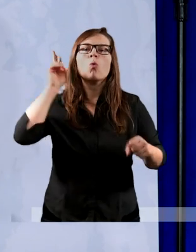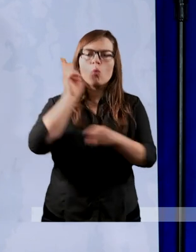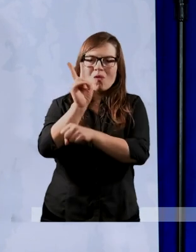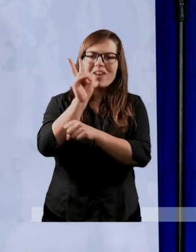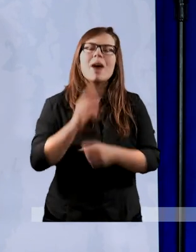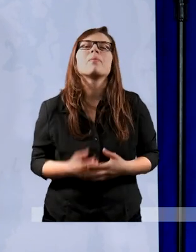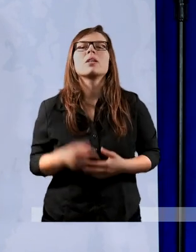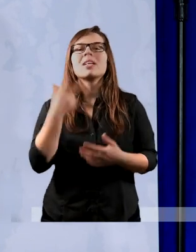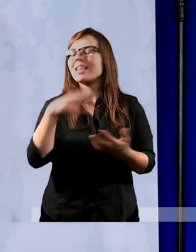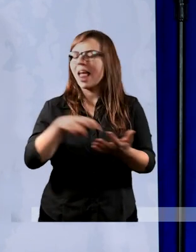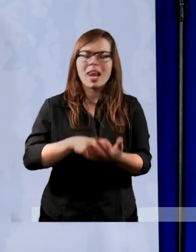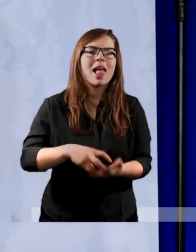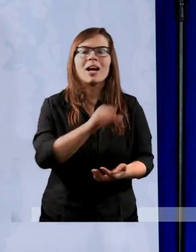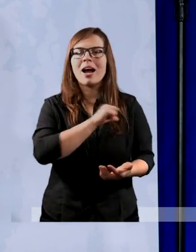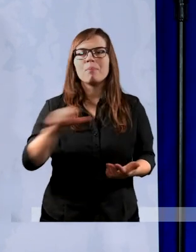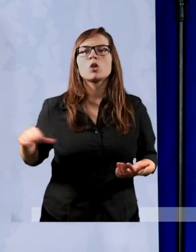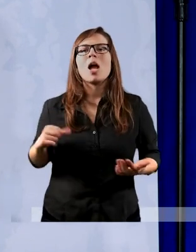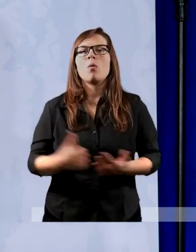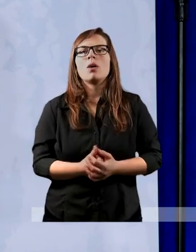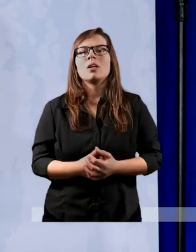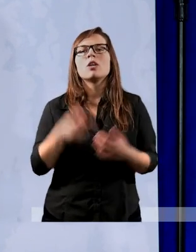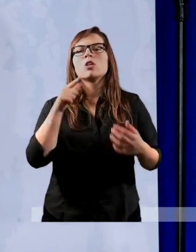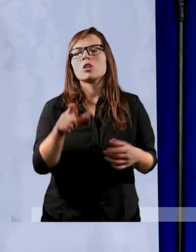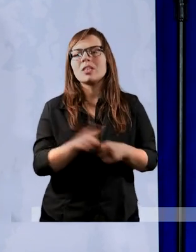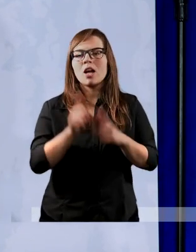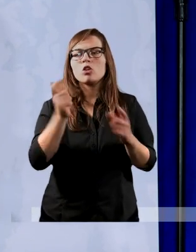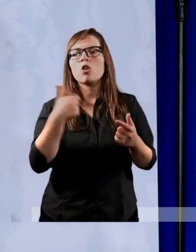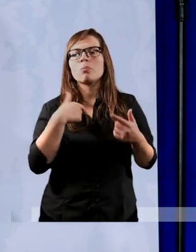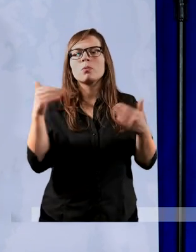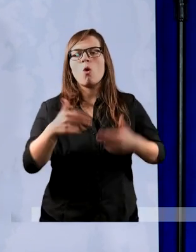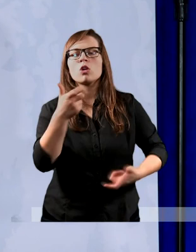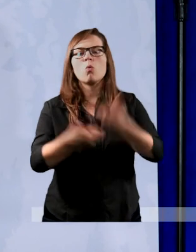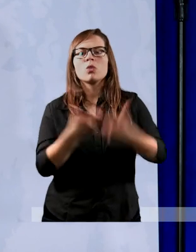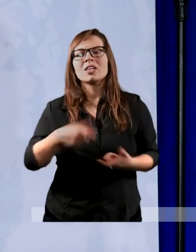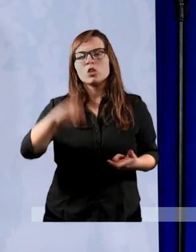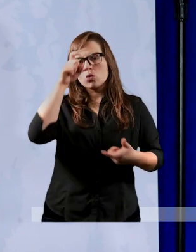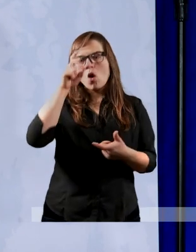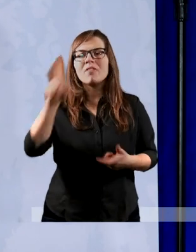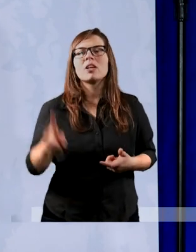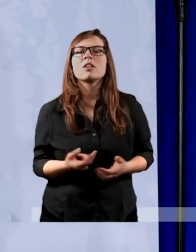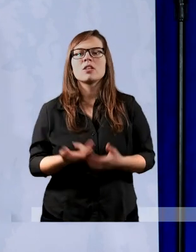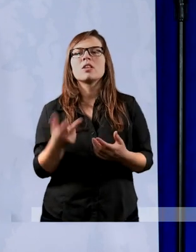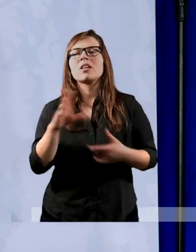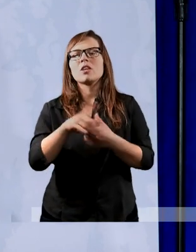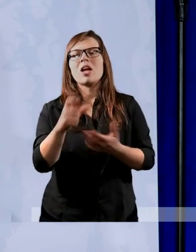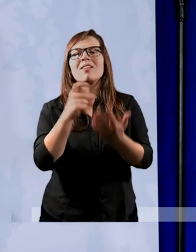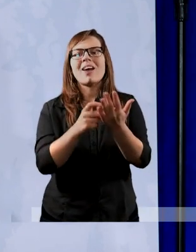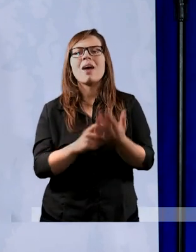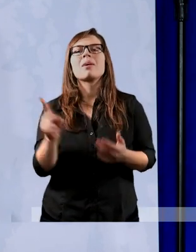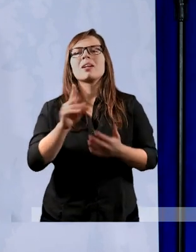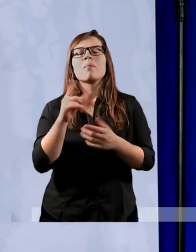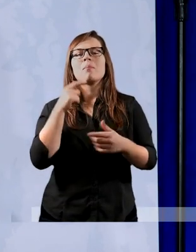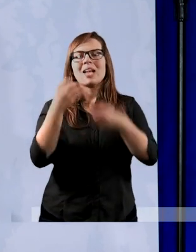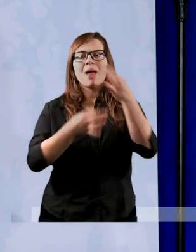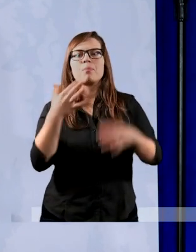ufam, nie lękam się. Cóż mi może uczynić człowiek? To jest fragment z